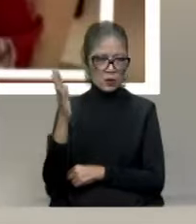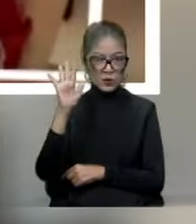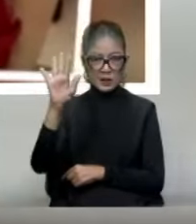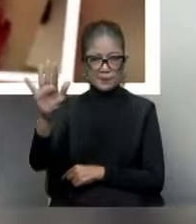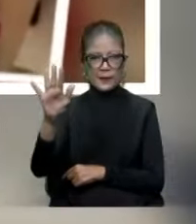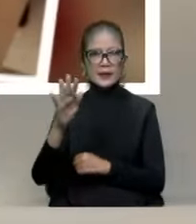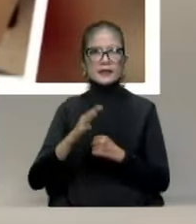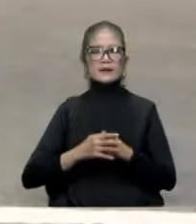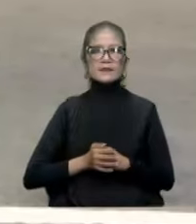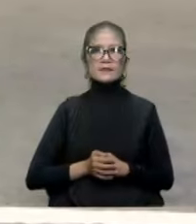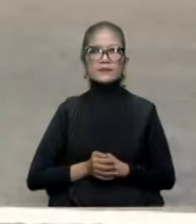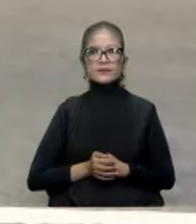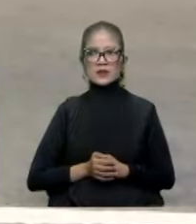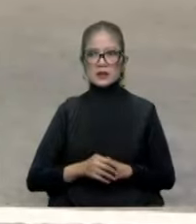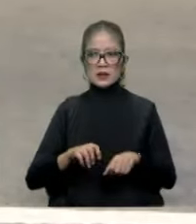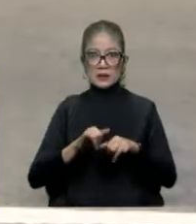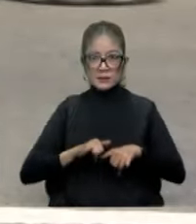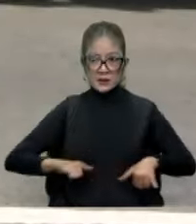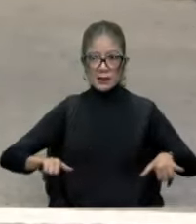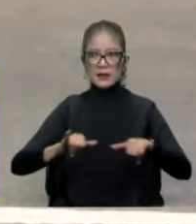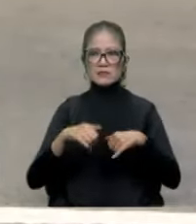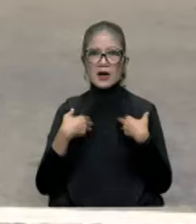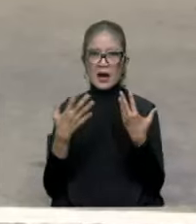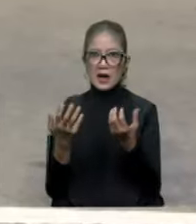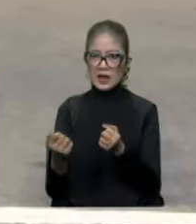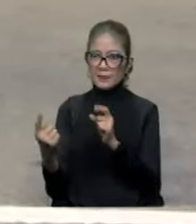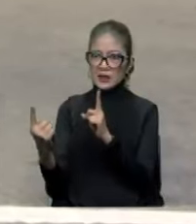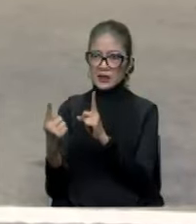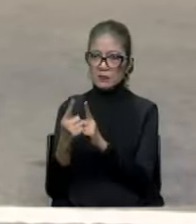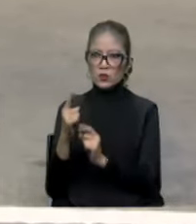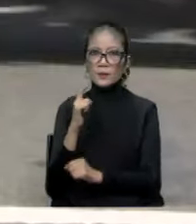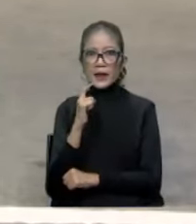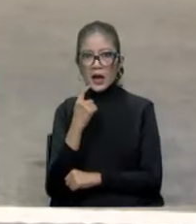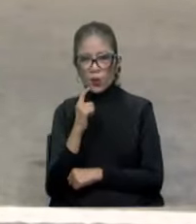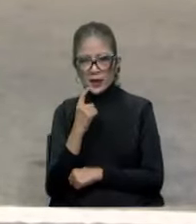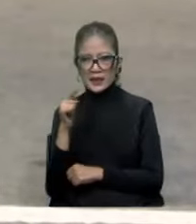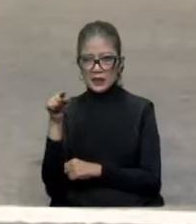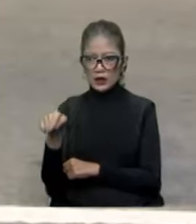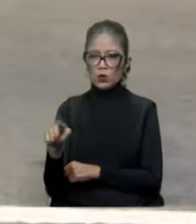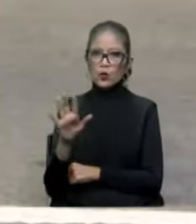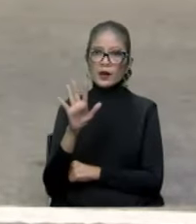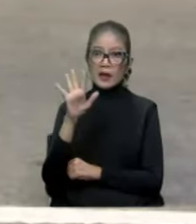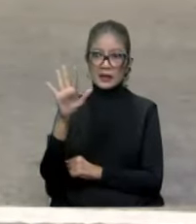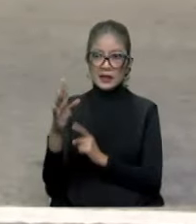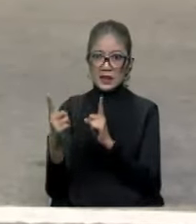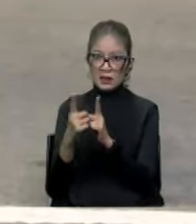kita nantikan pemirsa sama-sama apakah pertemuan Prabowo Subianto dan juga Megawati Soekarnoputri akan terjadi